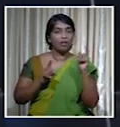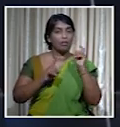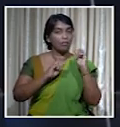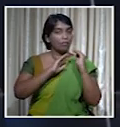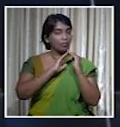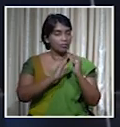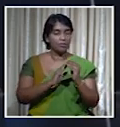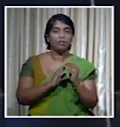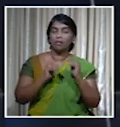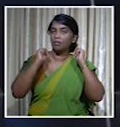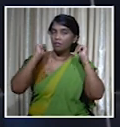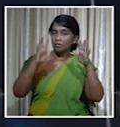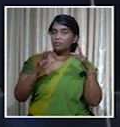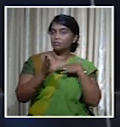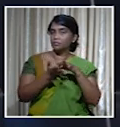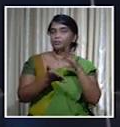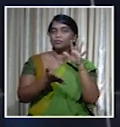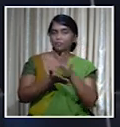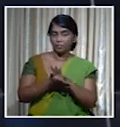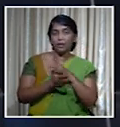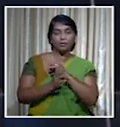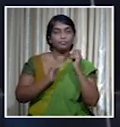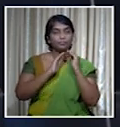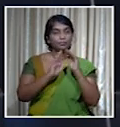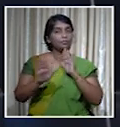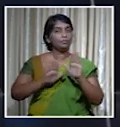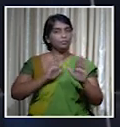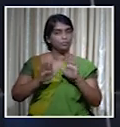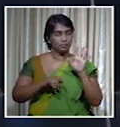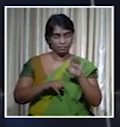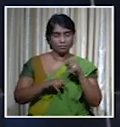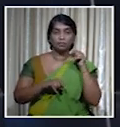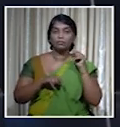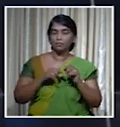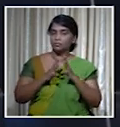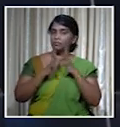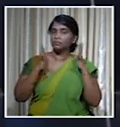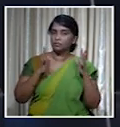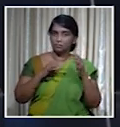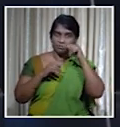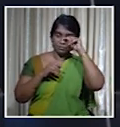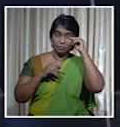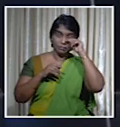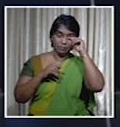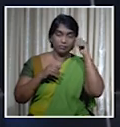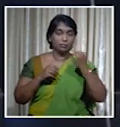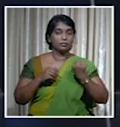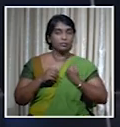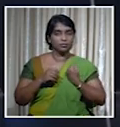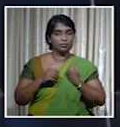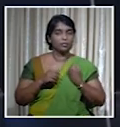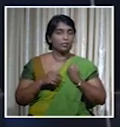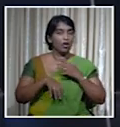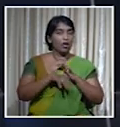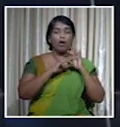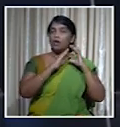ආයතනයක සාර්ථකත්වයේ තීරණය වෙන්නේ ඒ ආයතනයේ පරිපාලනයේ මත. අද බොහෝ වෛද්‍ය බොහෝ